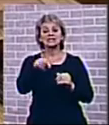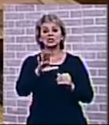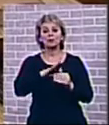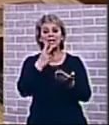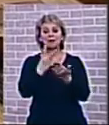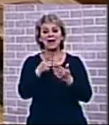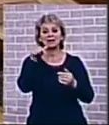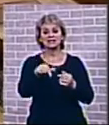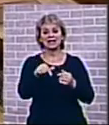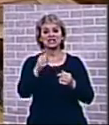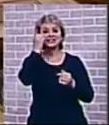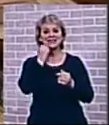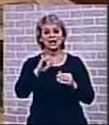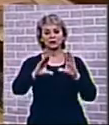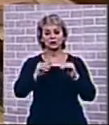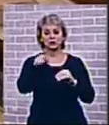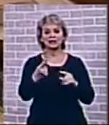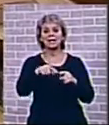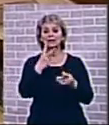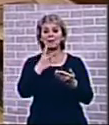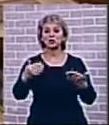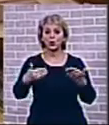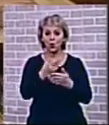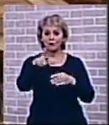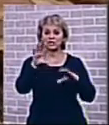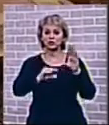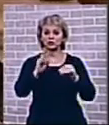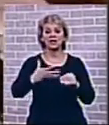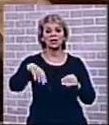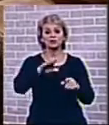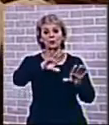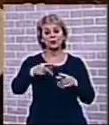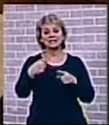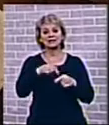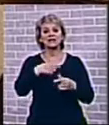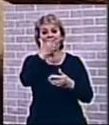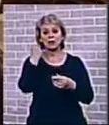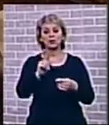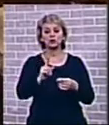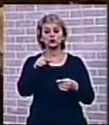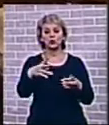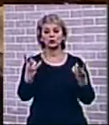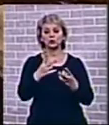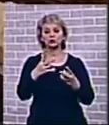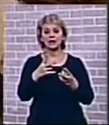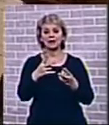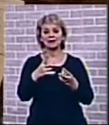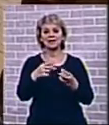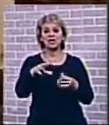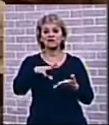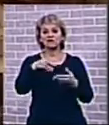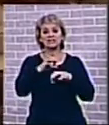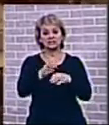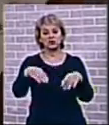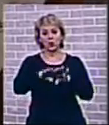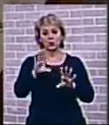были показания старого счетчика, это показания нового счетчика. И все, после этого я забыла, что нужно вести